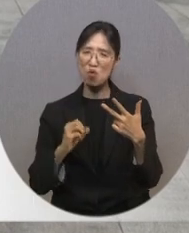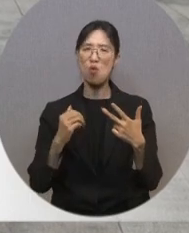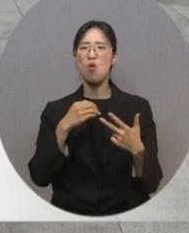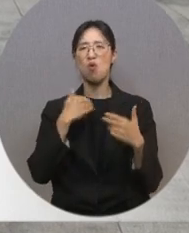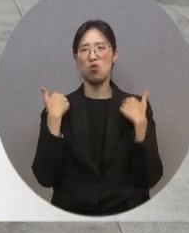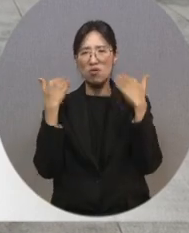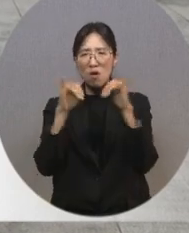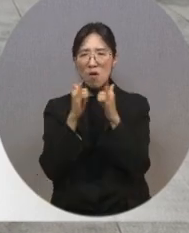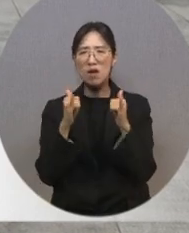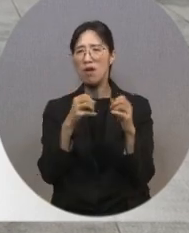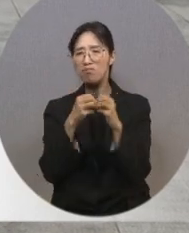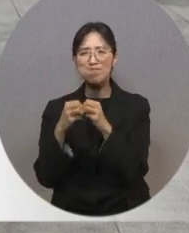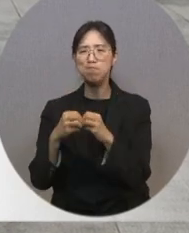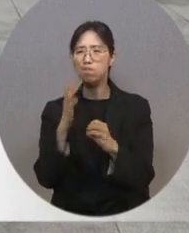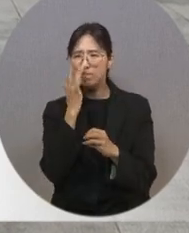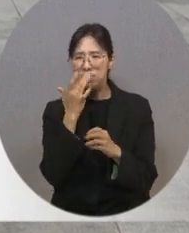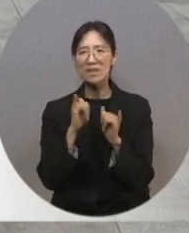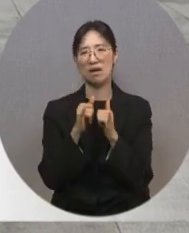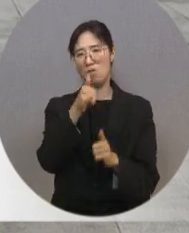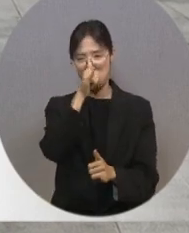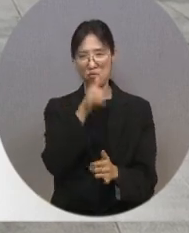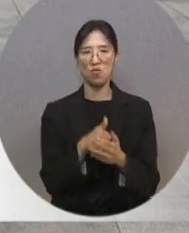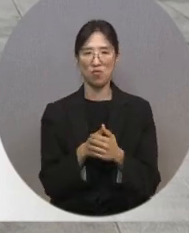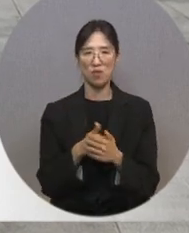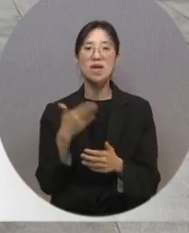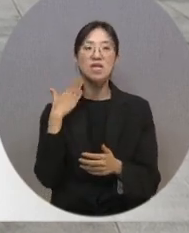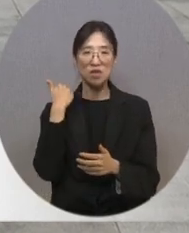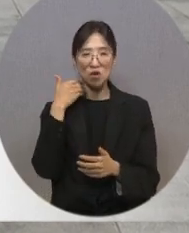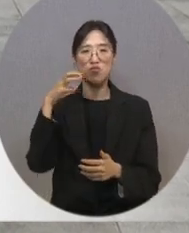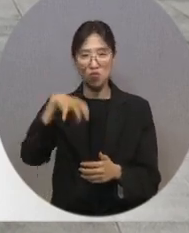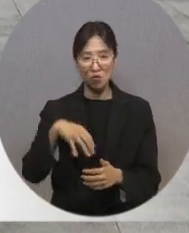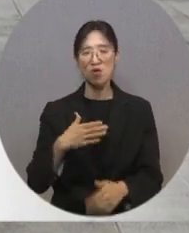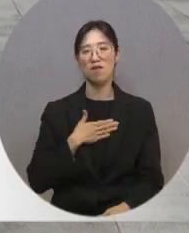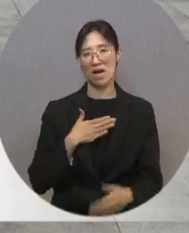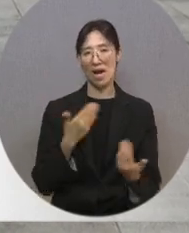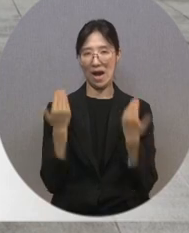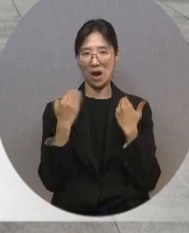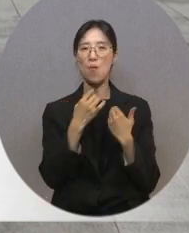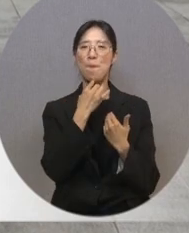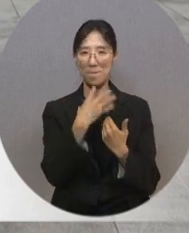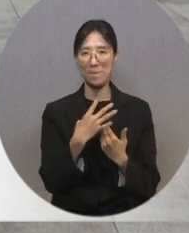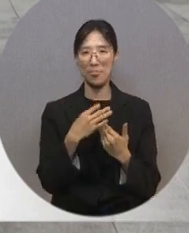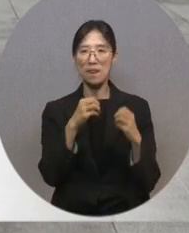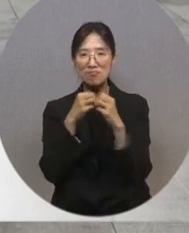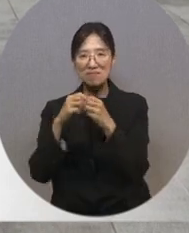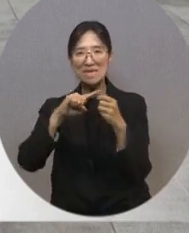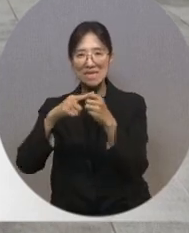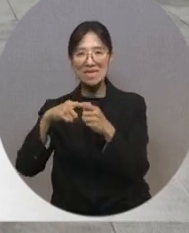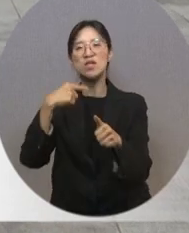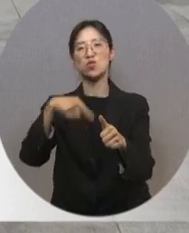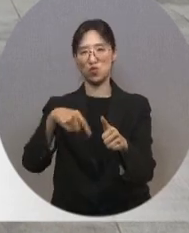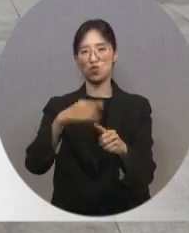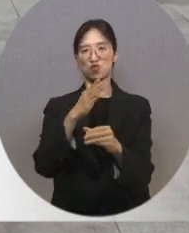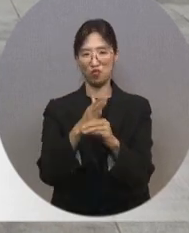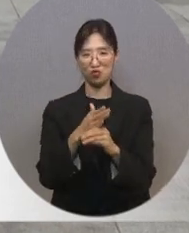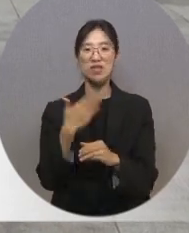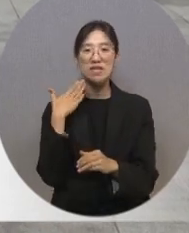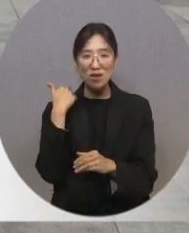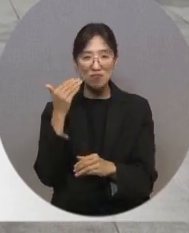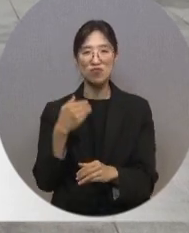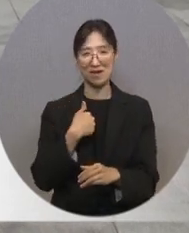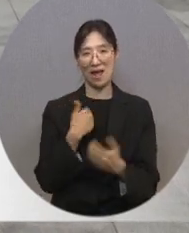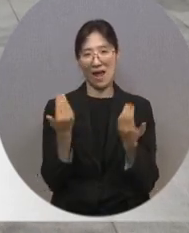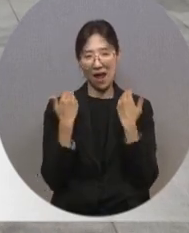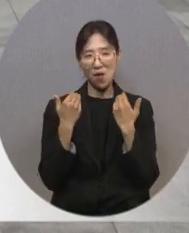성인 문해학습자들이 존재하고 있습니다. 의정부에는 지금 현재 저희 학교만 문해교육을 지금 하고 있는데 의정부에